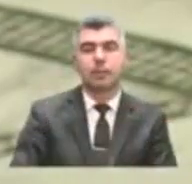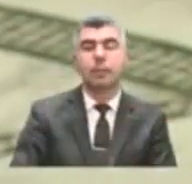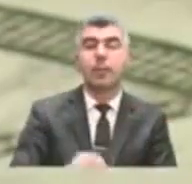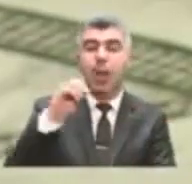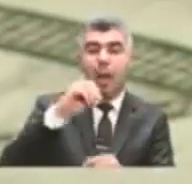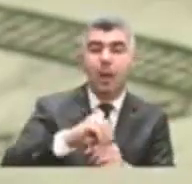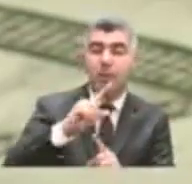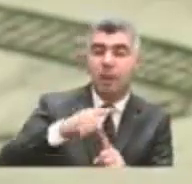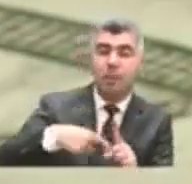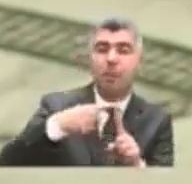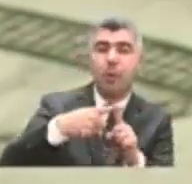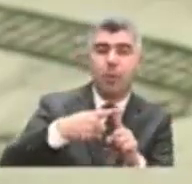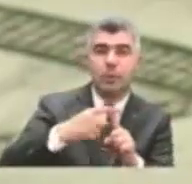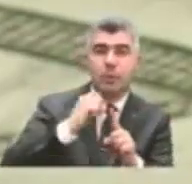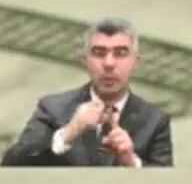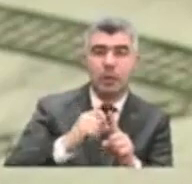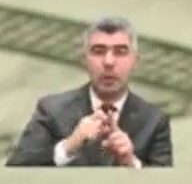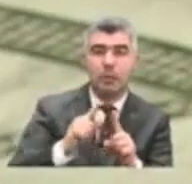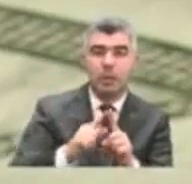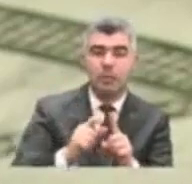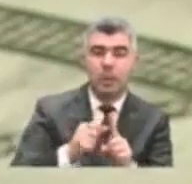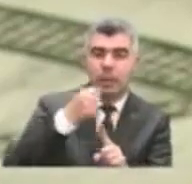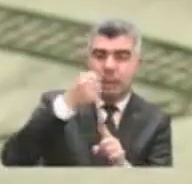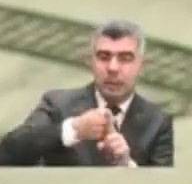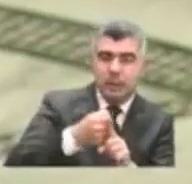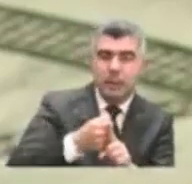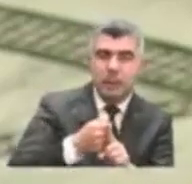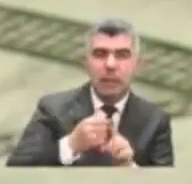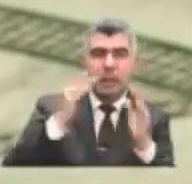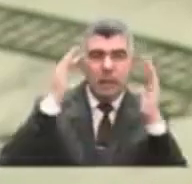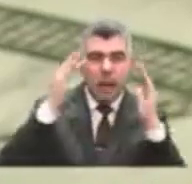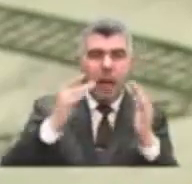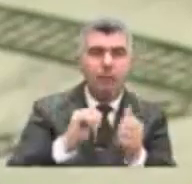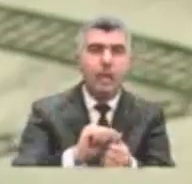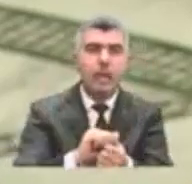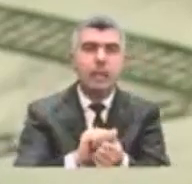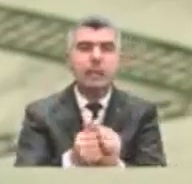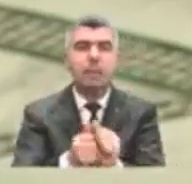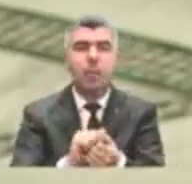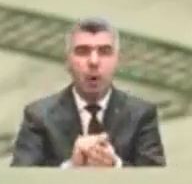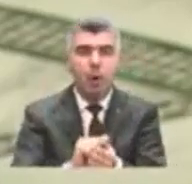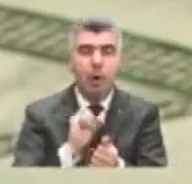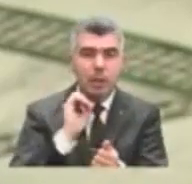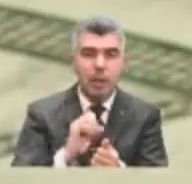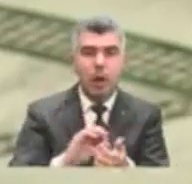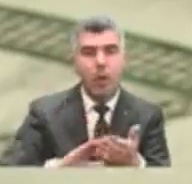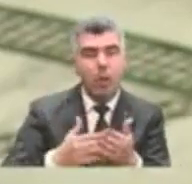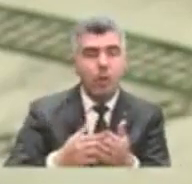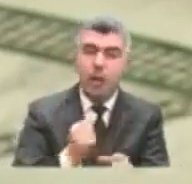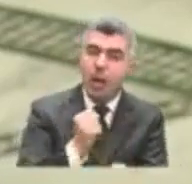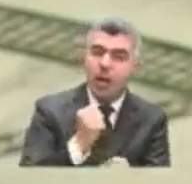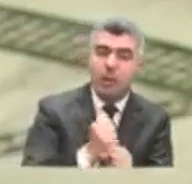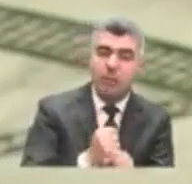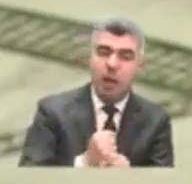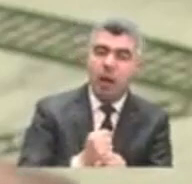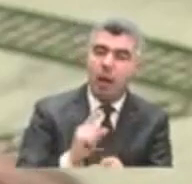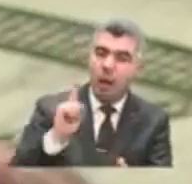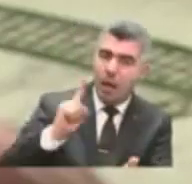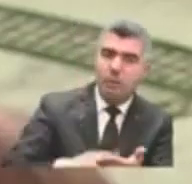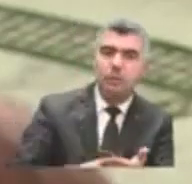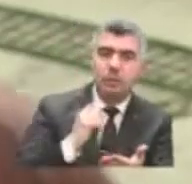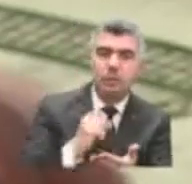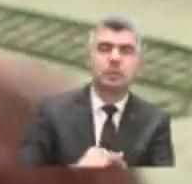ادماج الانشطه الموازيه كالانشو ياضيه والعمل التطوعي وهذا كله كيدخل